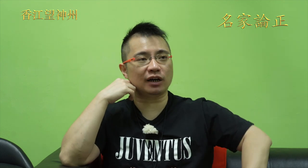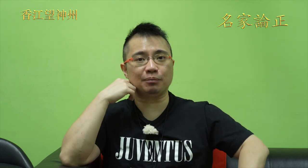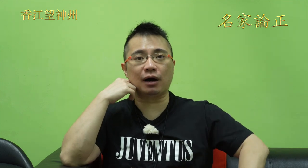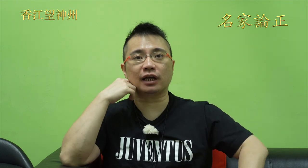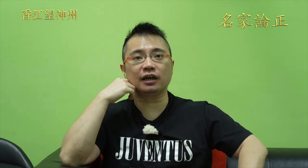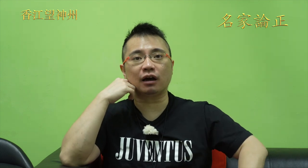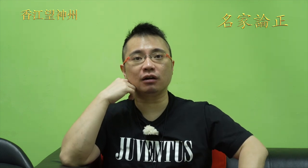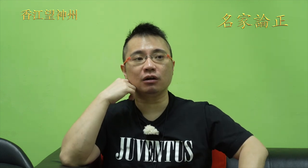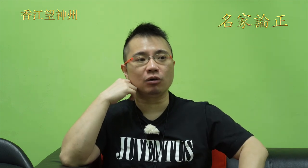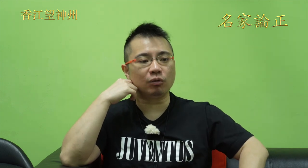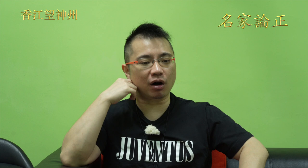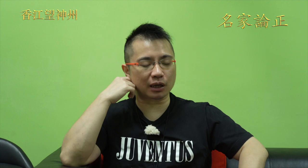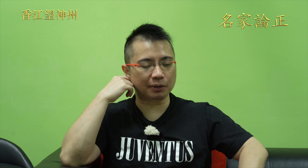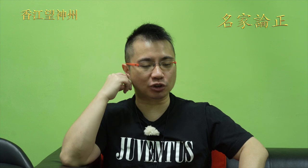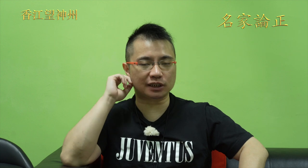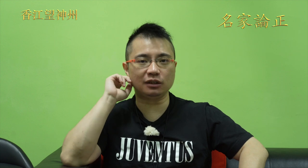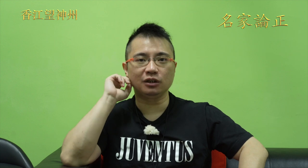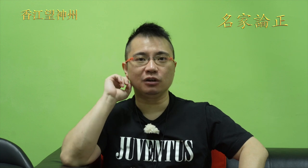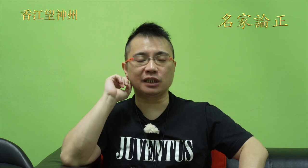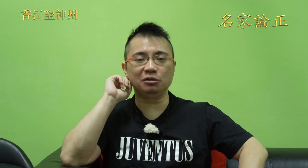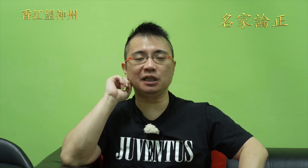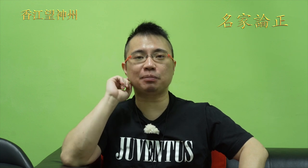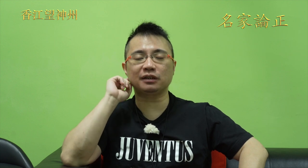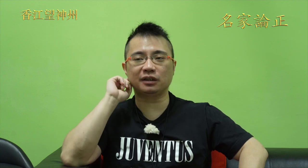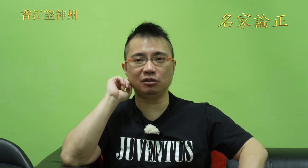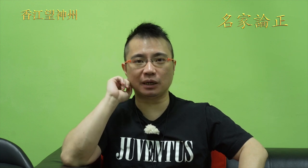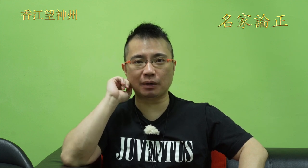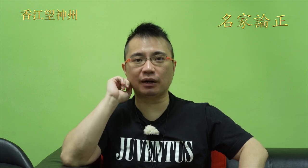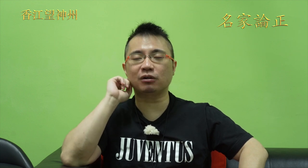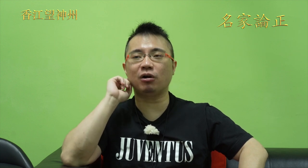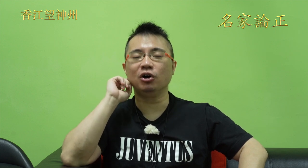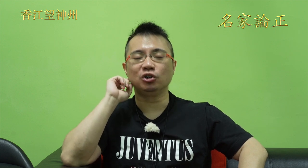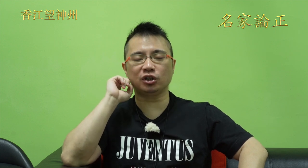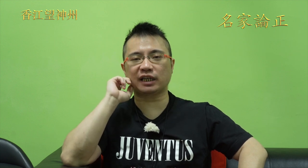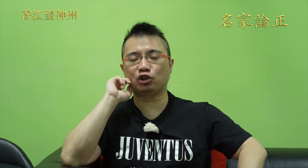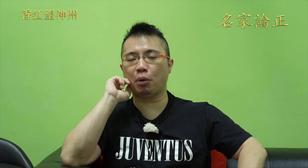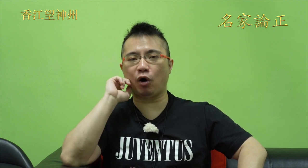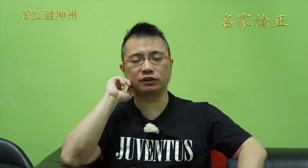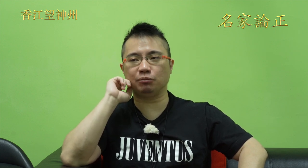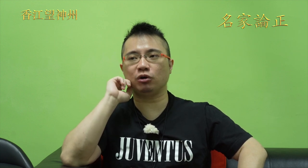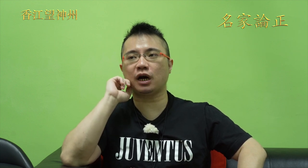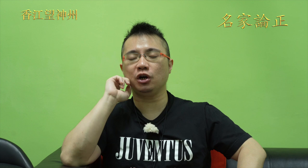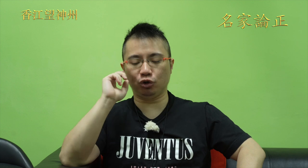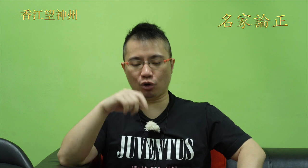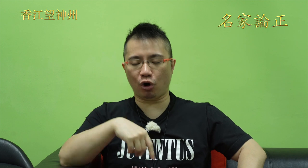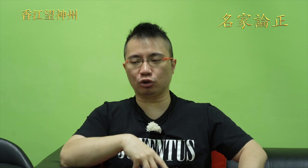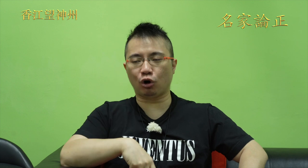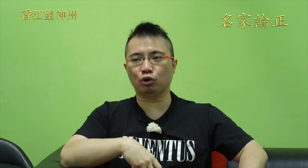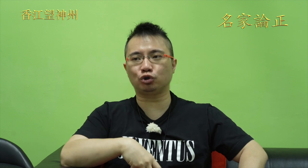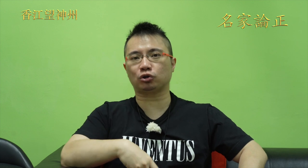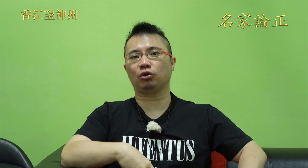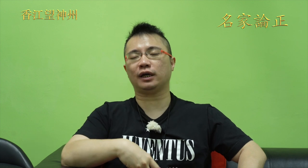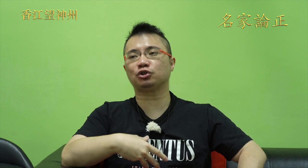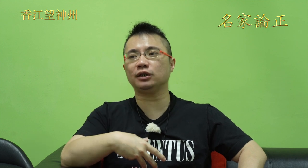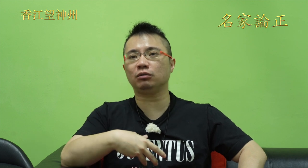聞，話你唔熬底啊？哇！入邊隨時叫天不應，叫地不聞嘅喎。所以有大肚婆話我真係唔去啊。如果我